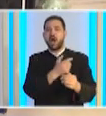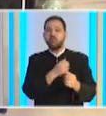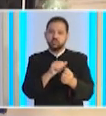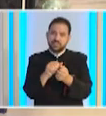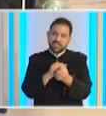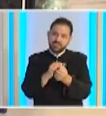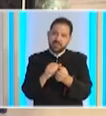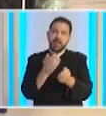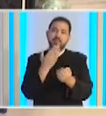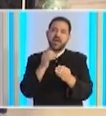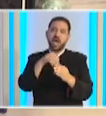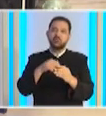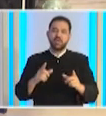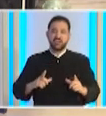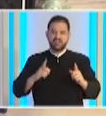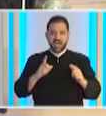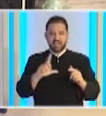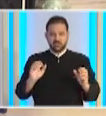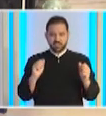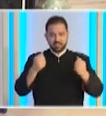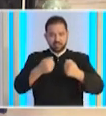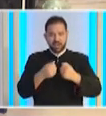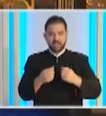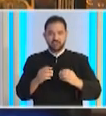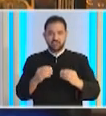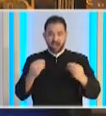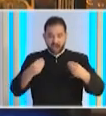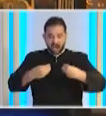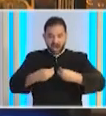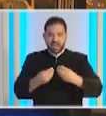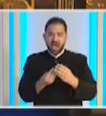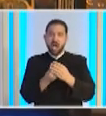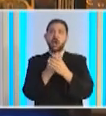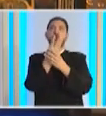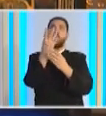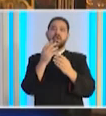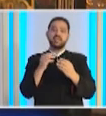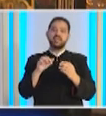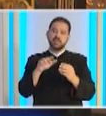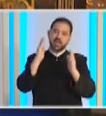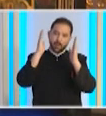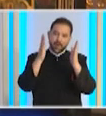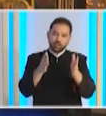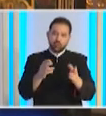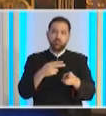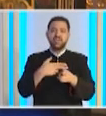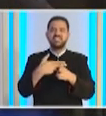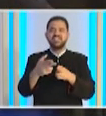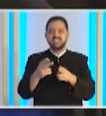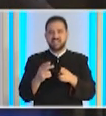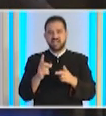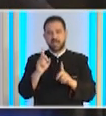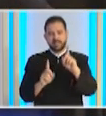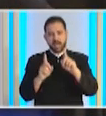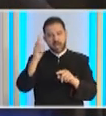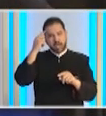să spele păcatul în viața sa, să-și îmbrace haina înnoirii și apoi să meargă pe drumul desăvârșirii. De altfel, dacă ne